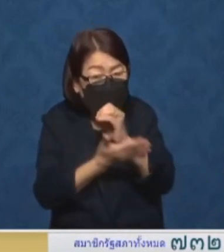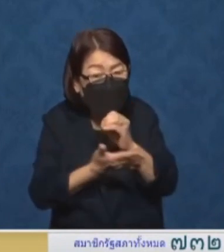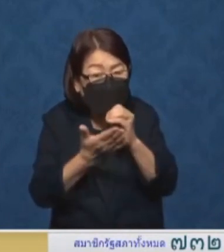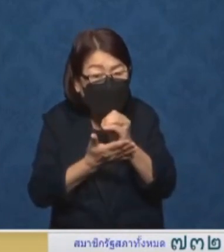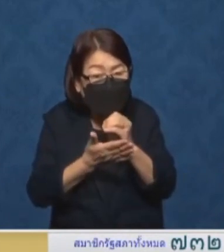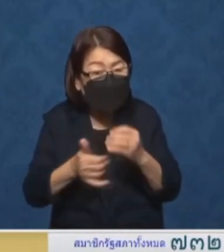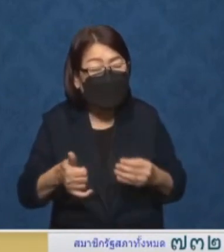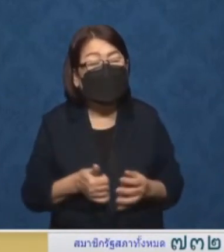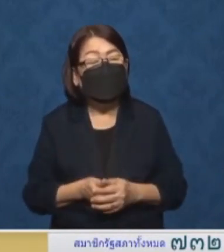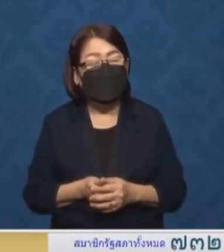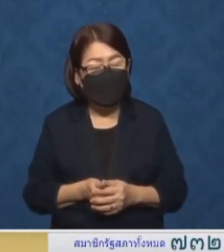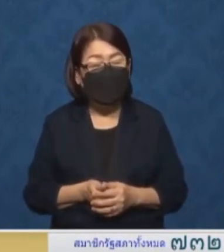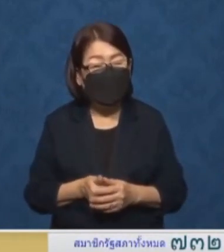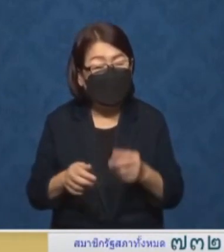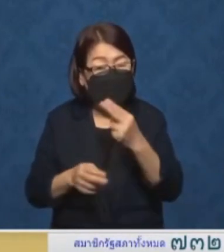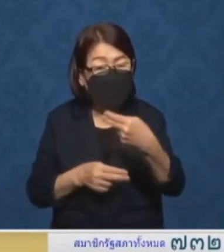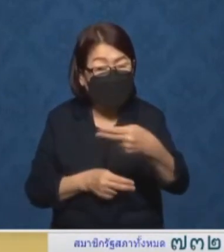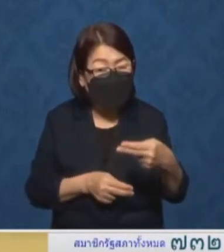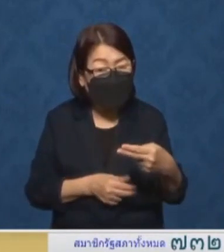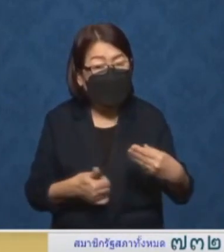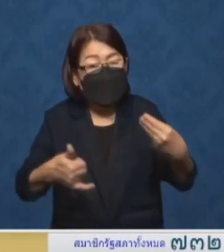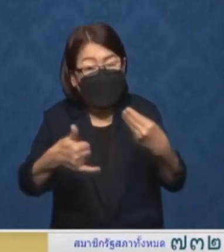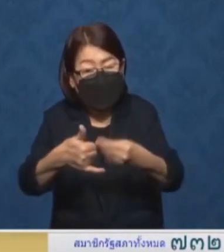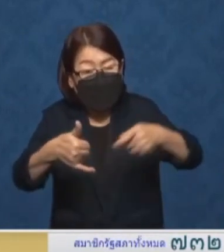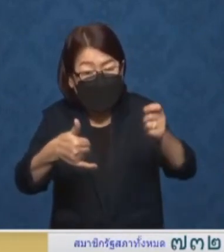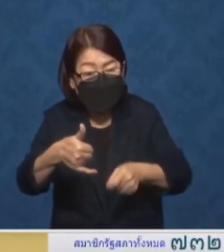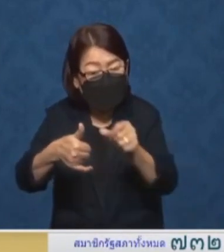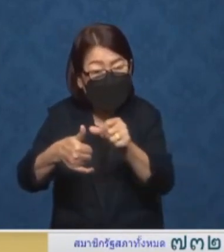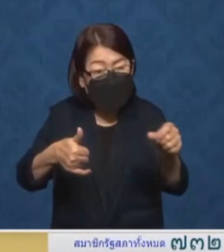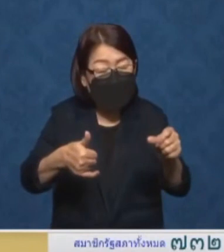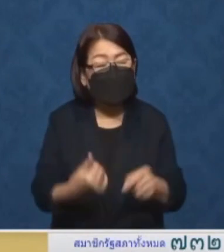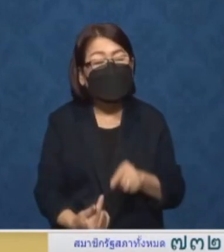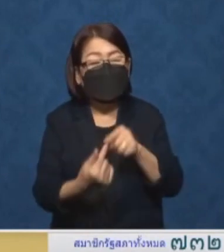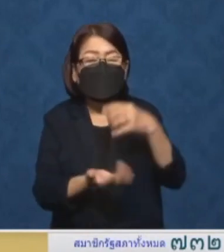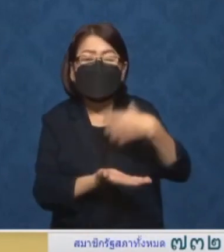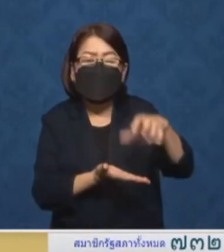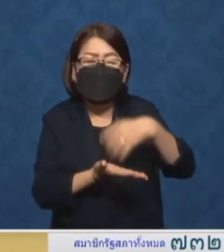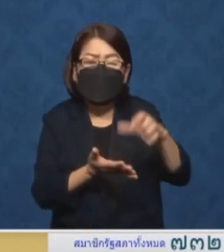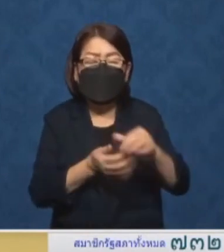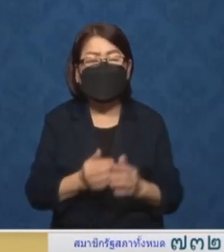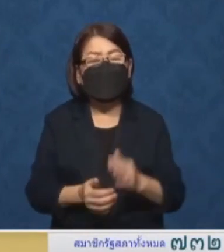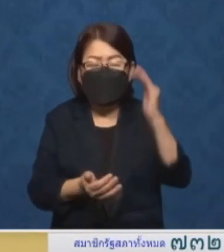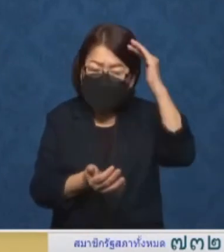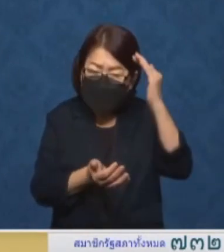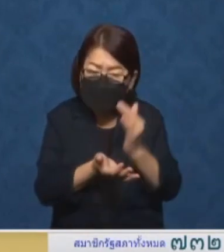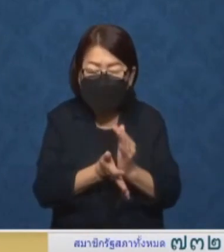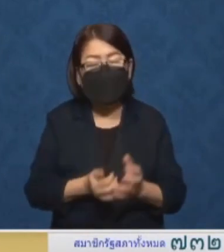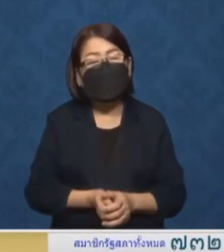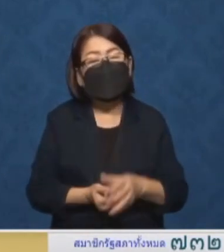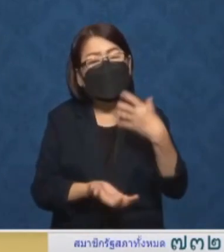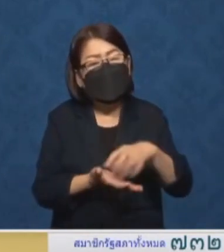ออกต่อพนักงานปปส.หรือพนักงานฝ่ายปกครองหรือตำรว